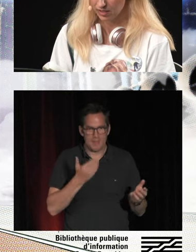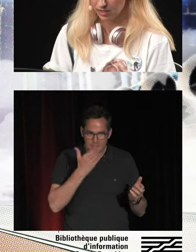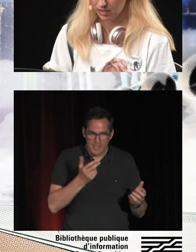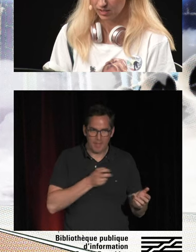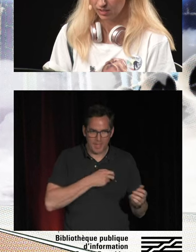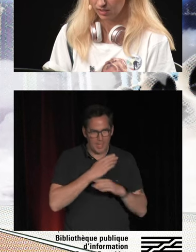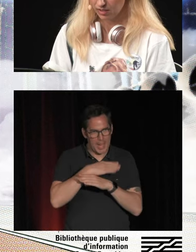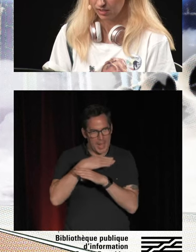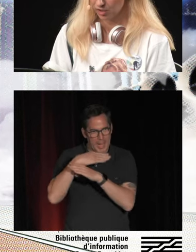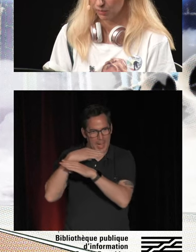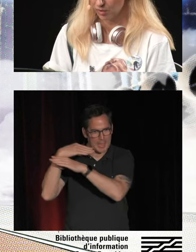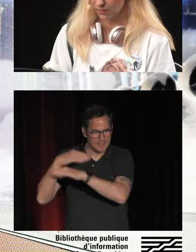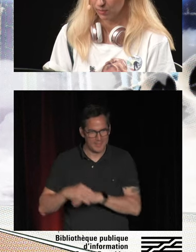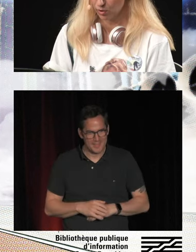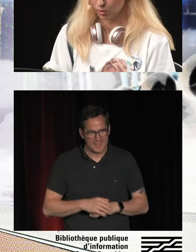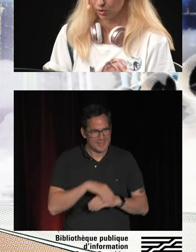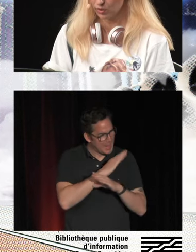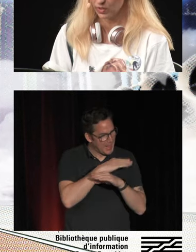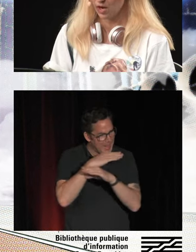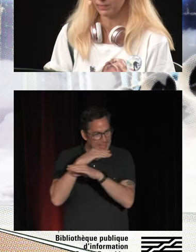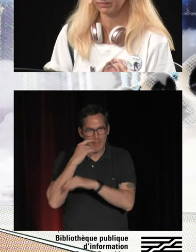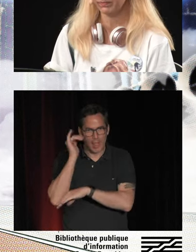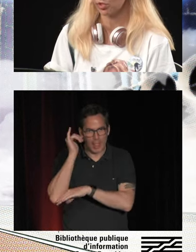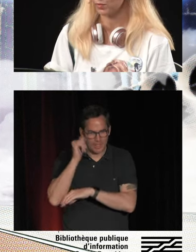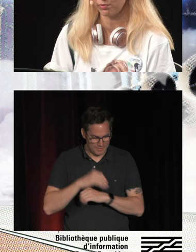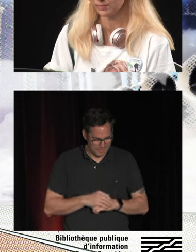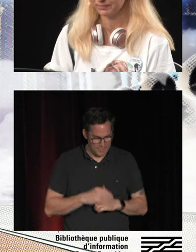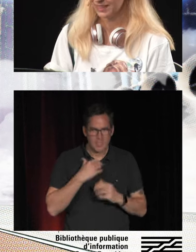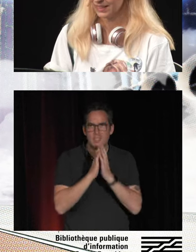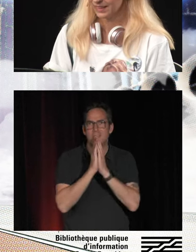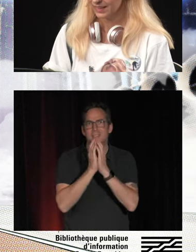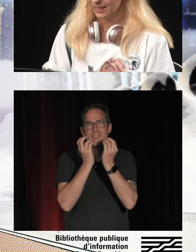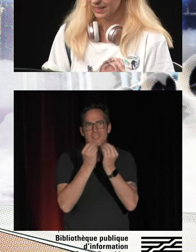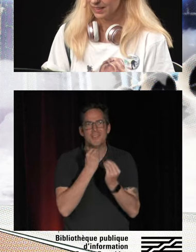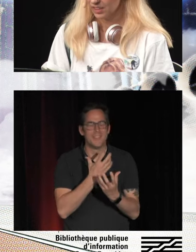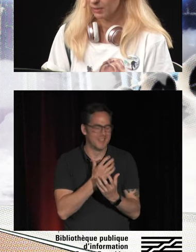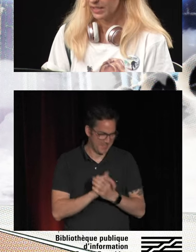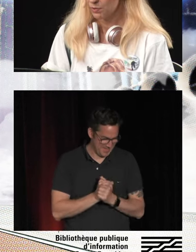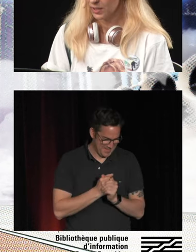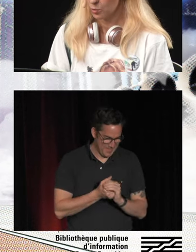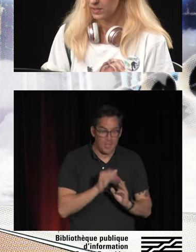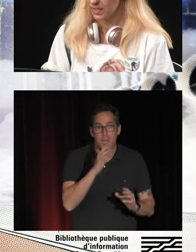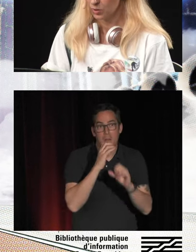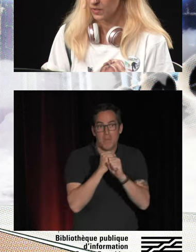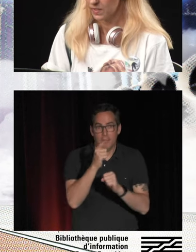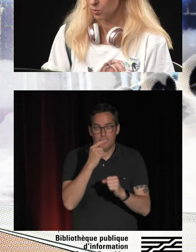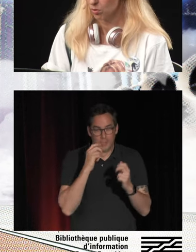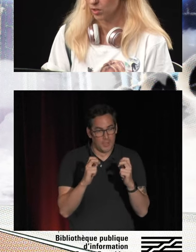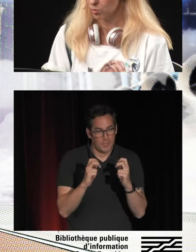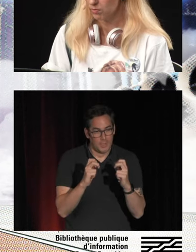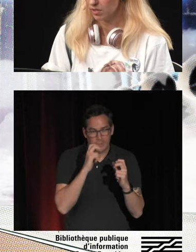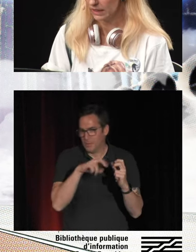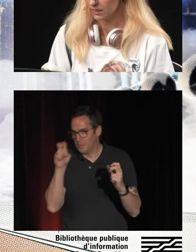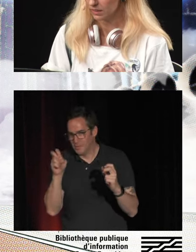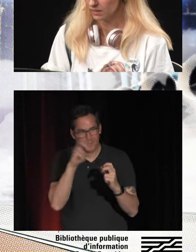y va. Et comme j'ai mis beaucoup trop de temps, j'en peux plus. Non mais il suffit qu'on soit désynchronisé sur